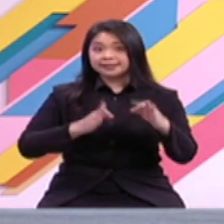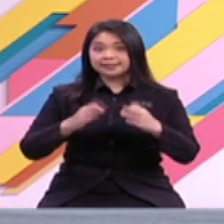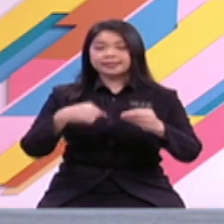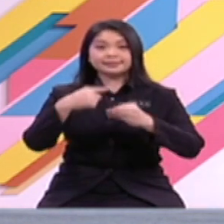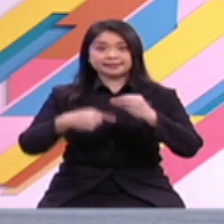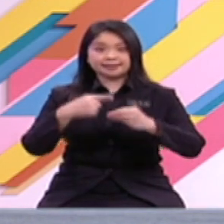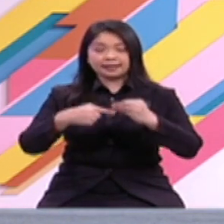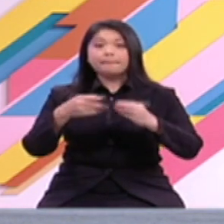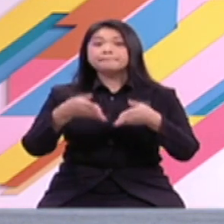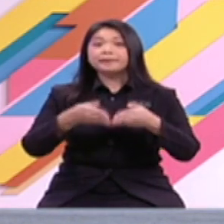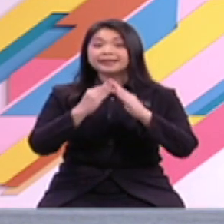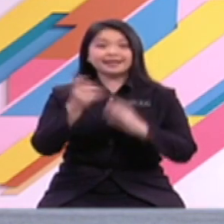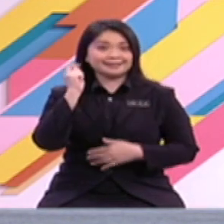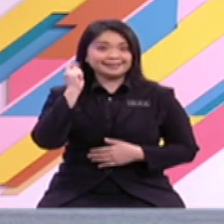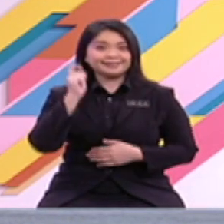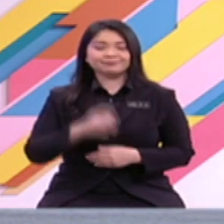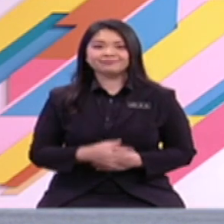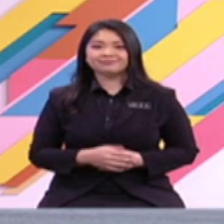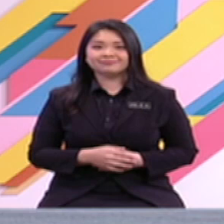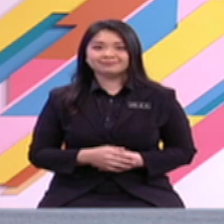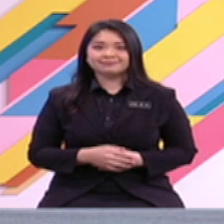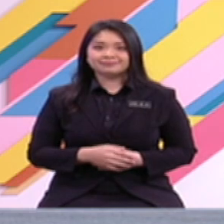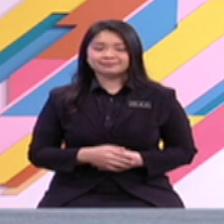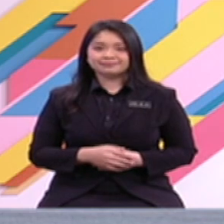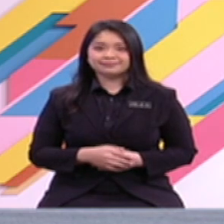tentang kita permintaan tadilah Oke